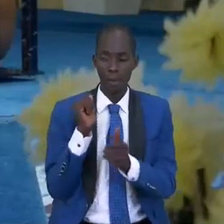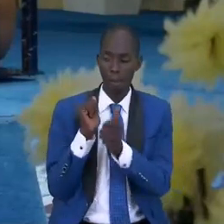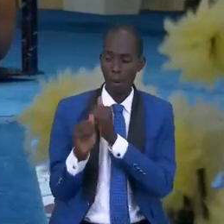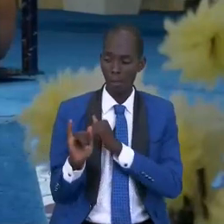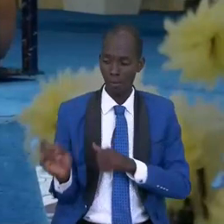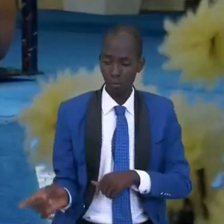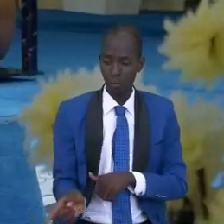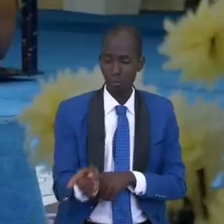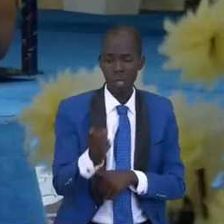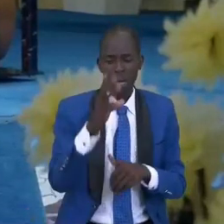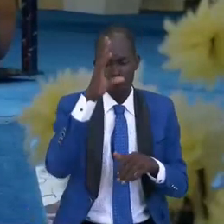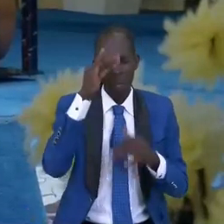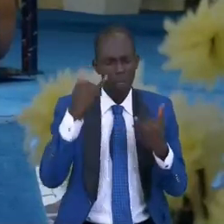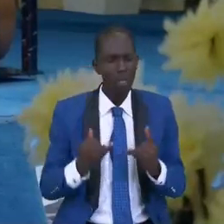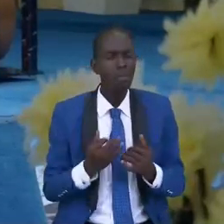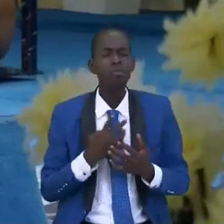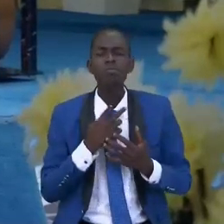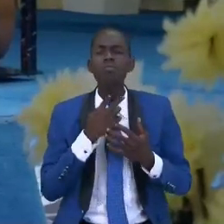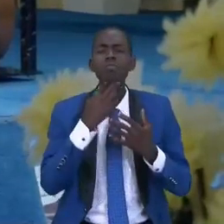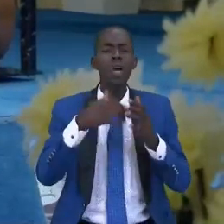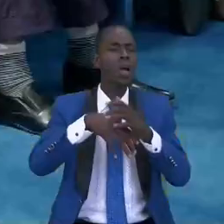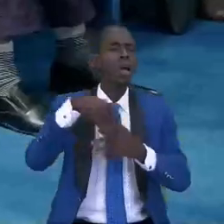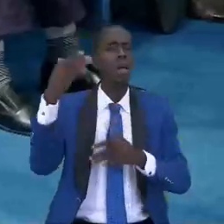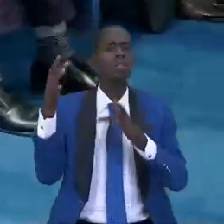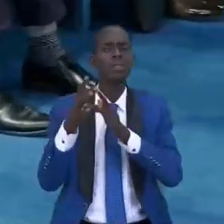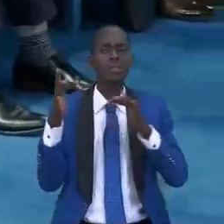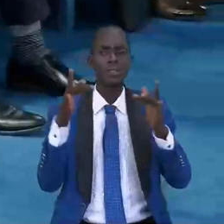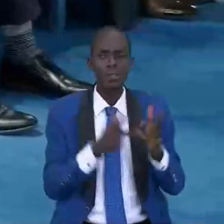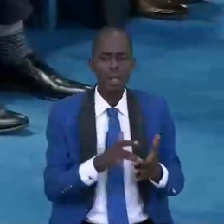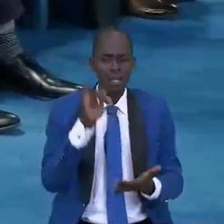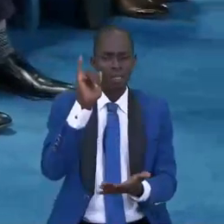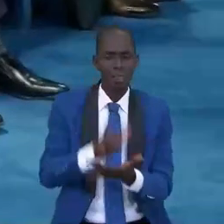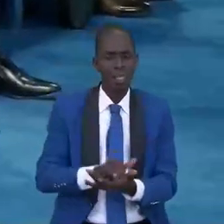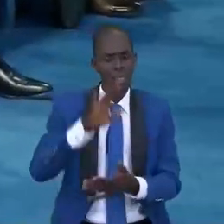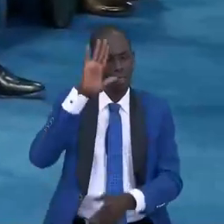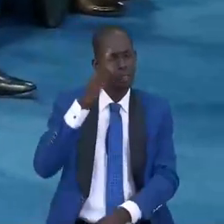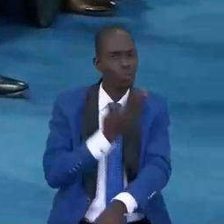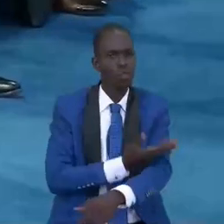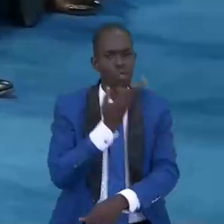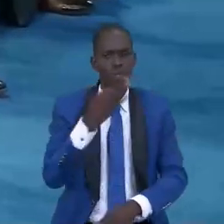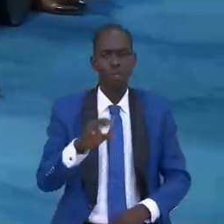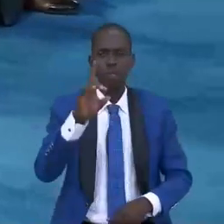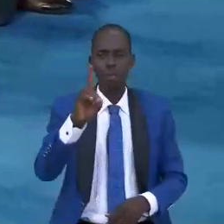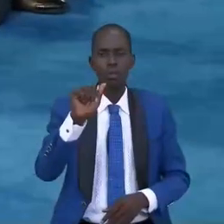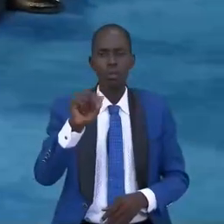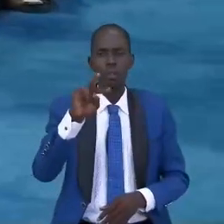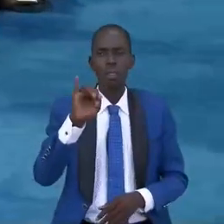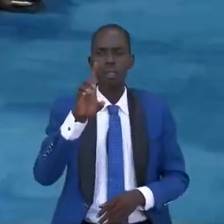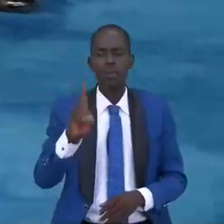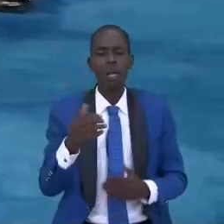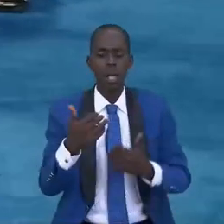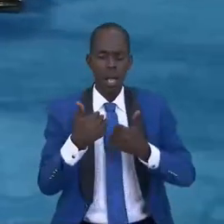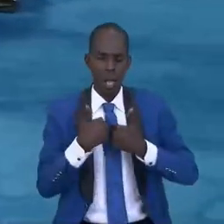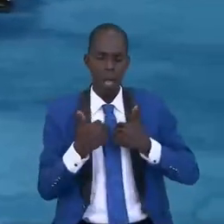à crier, « Fils de David, Jésus, aie